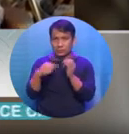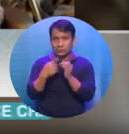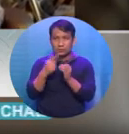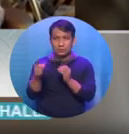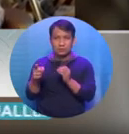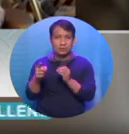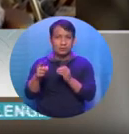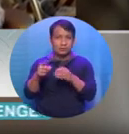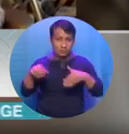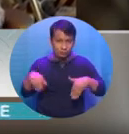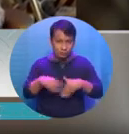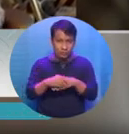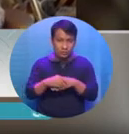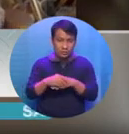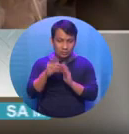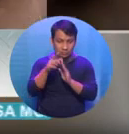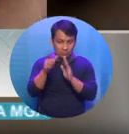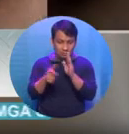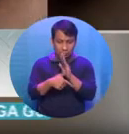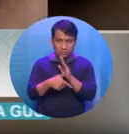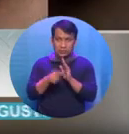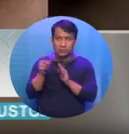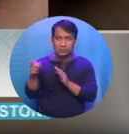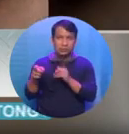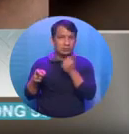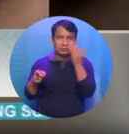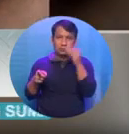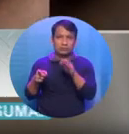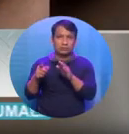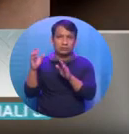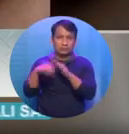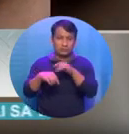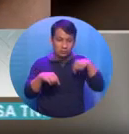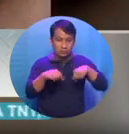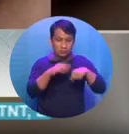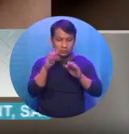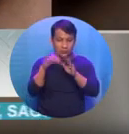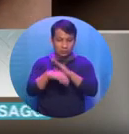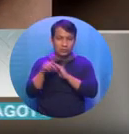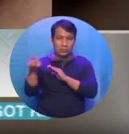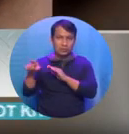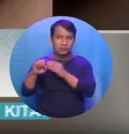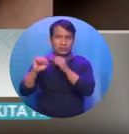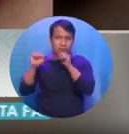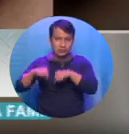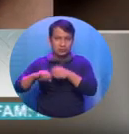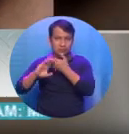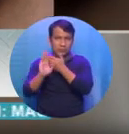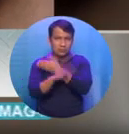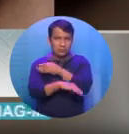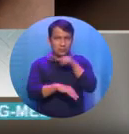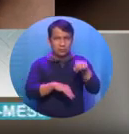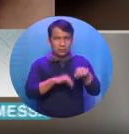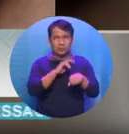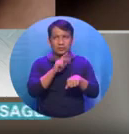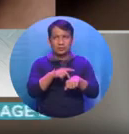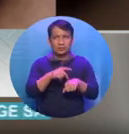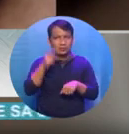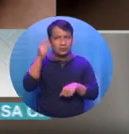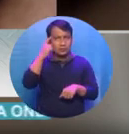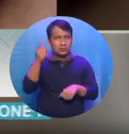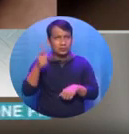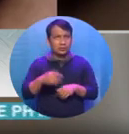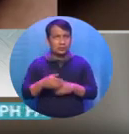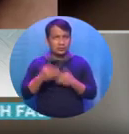marital vows nila. Ang tingin ko, Sir Rafi, wala siyang criminal law dito pero may grounds for deportation siya doon. Ayun. Okay, yun nga naisip